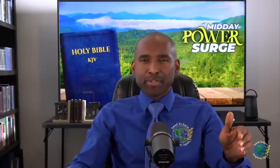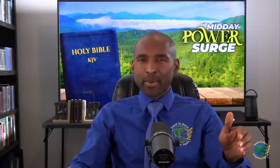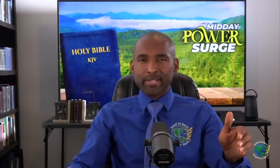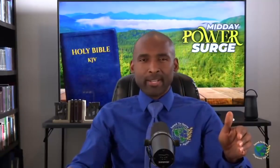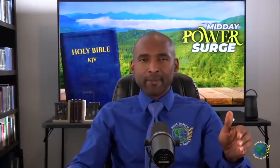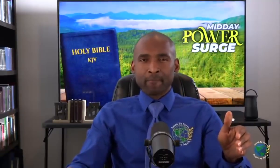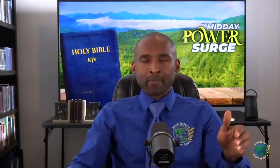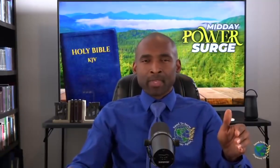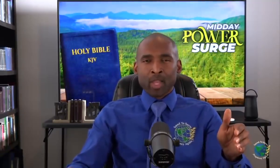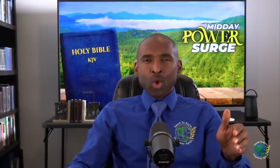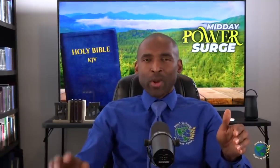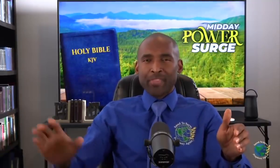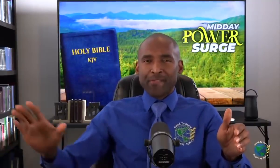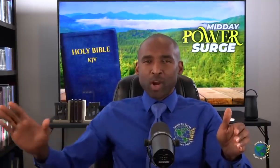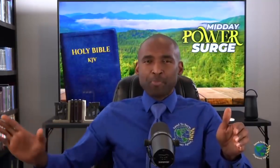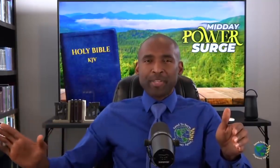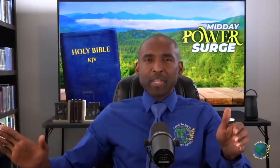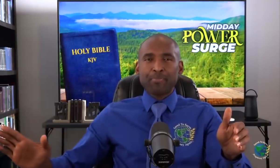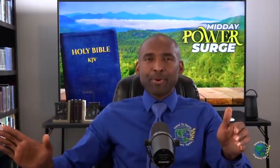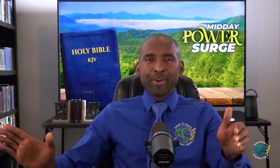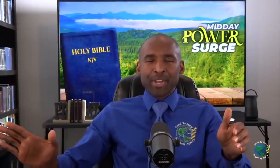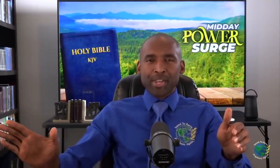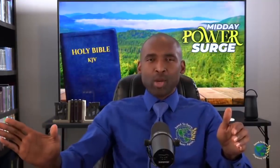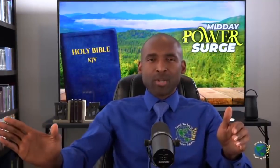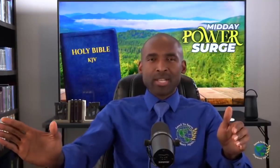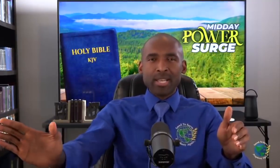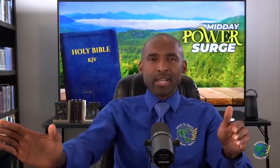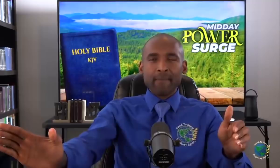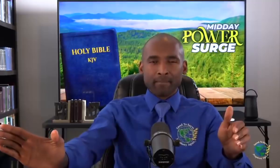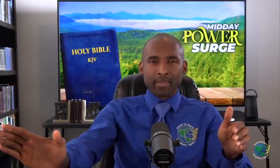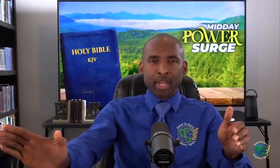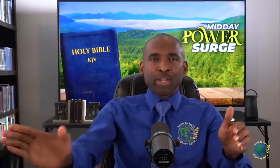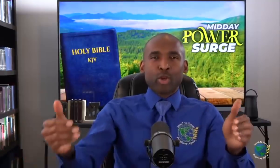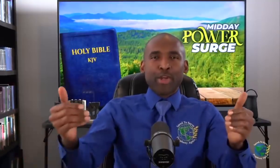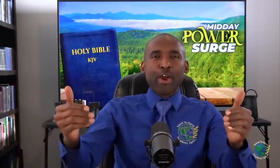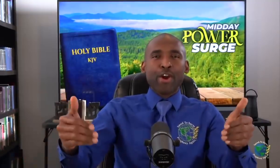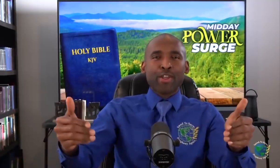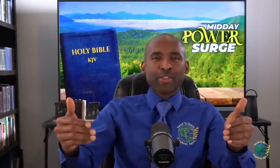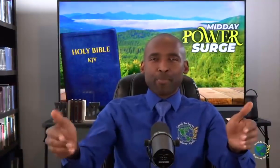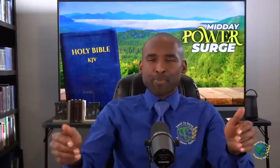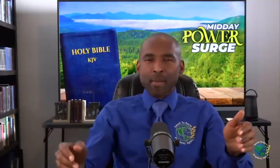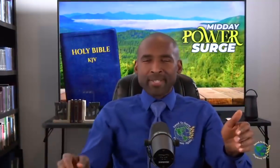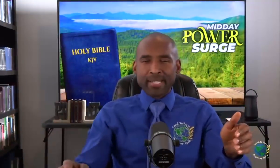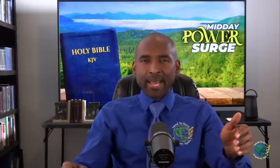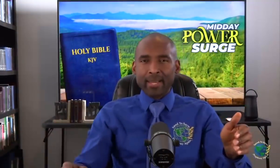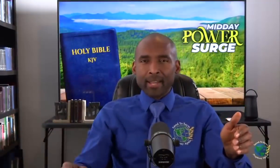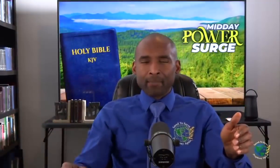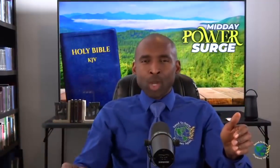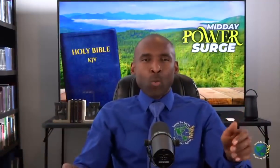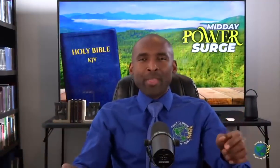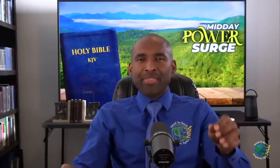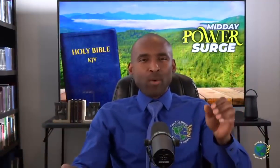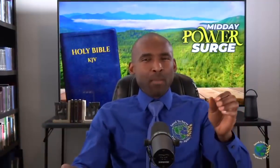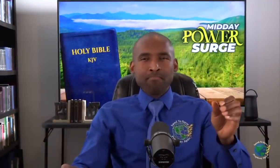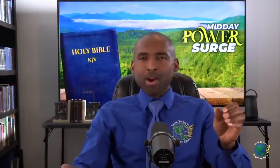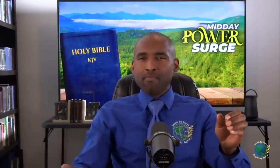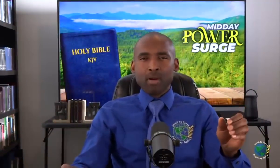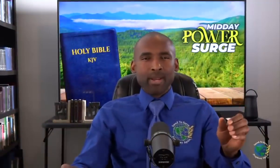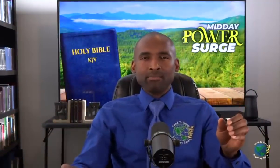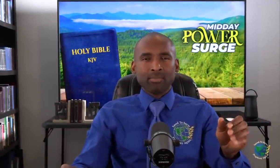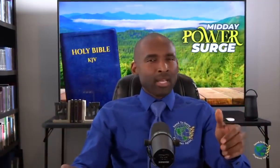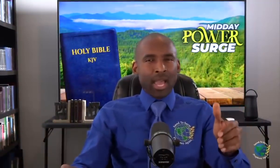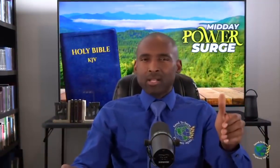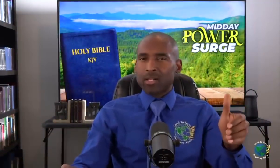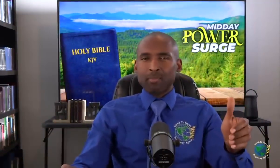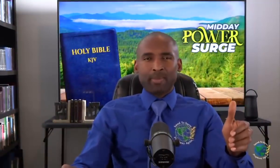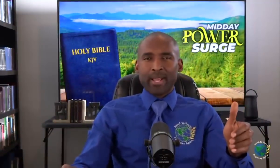Помните, как в числах главе 20, когда тот же народ, который он вел к земле обетованной, когда